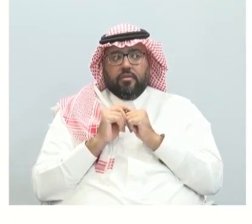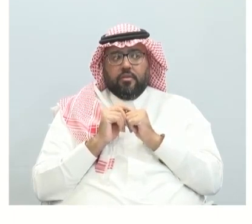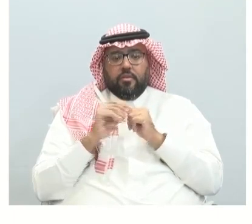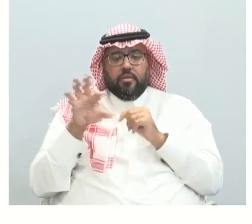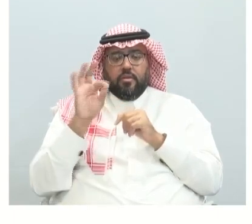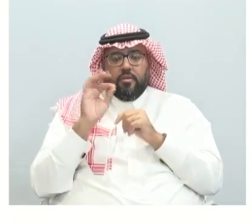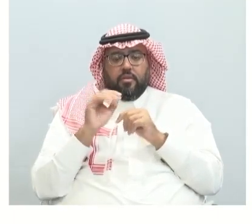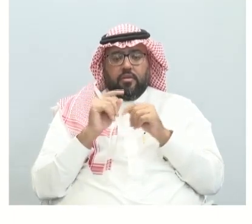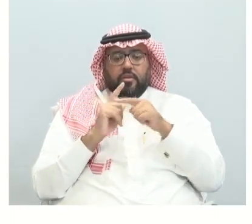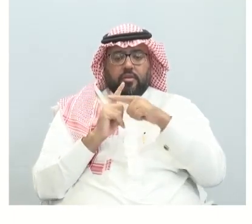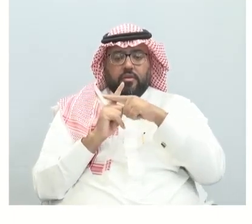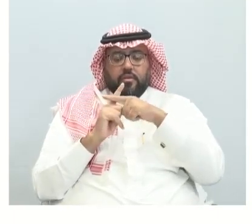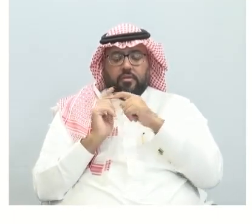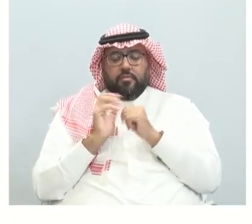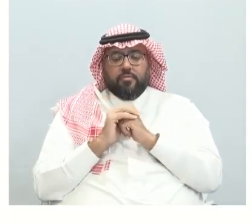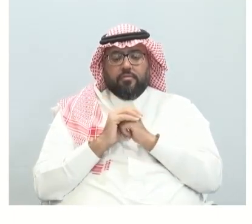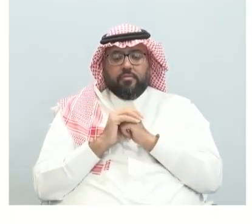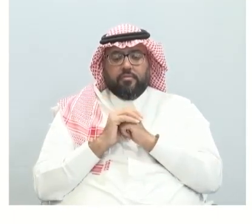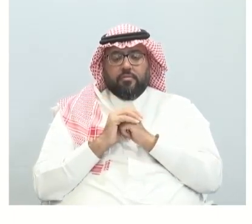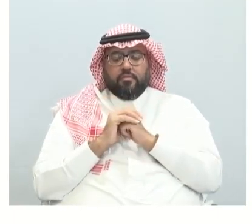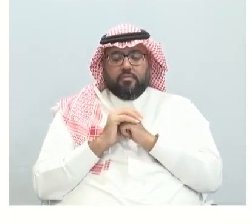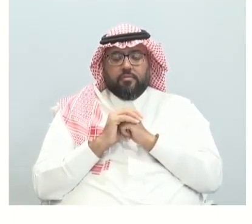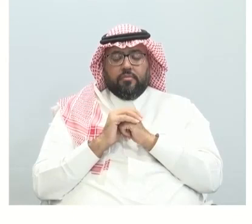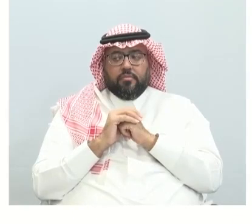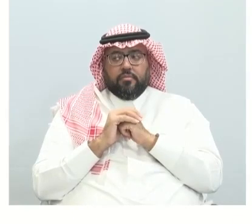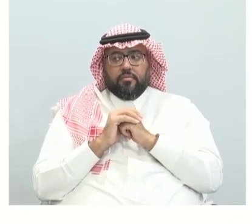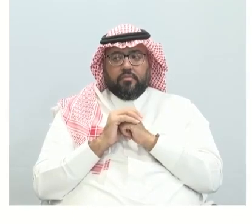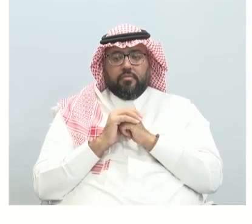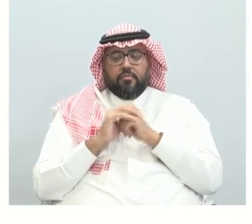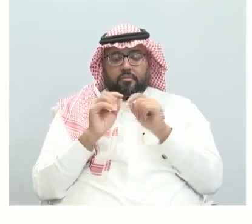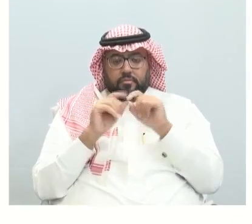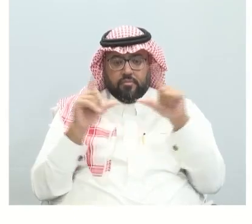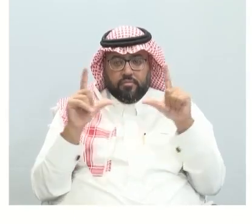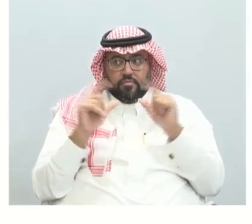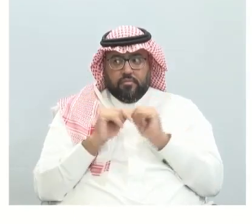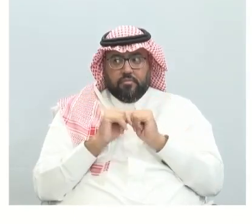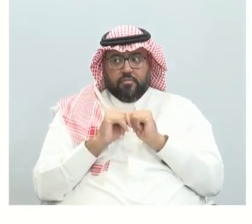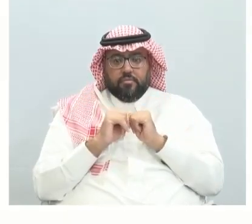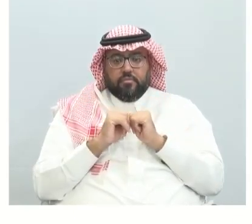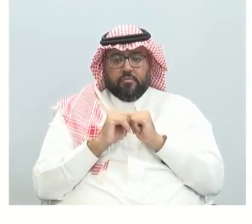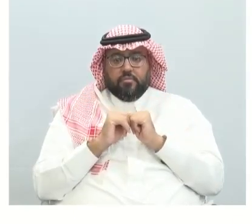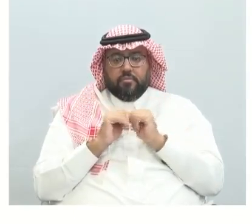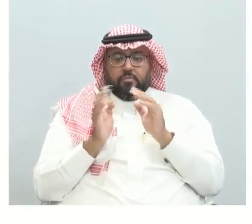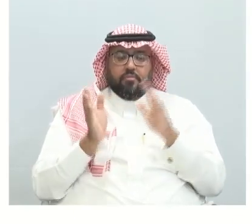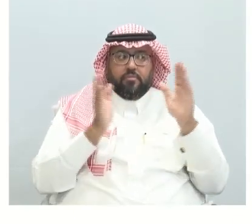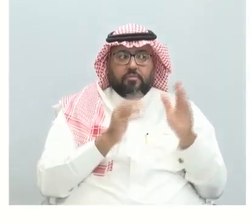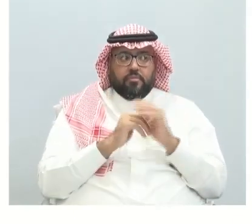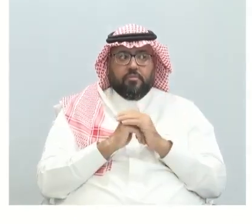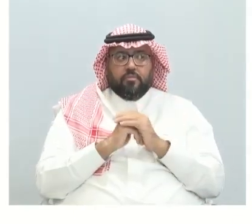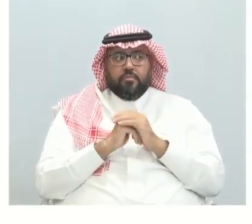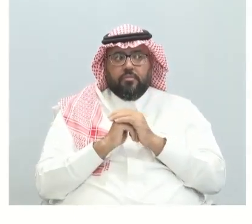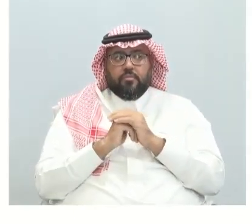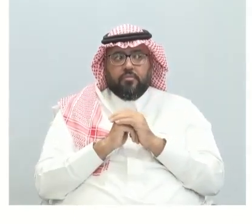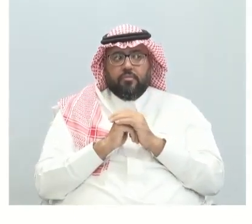راح نختار اشاره الزائد اذا اشاره الجمع هي الاشاره الاولى واضح ننتقل الى